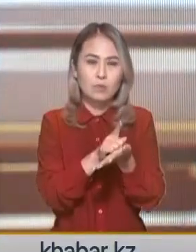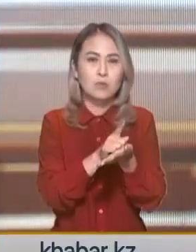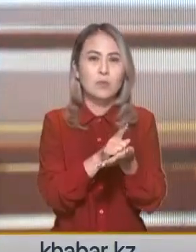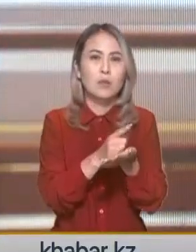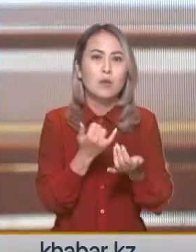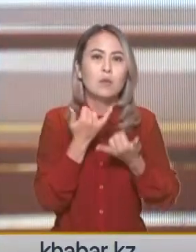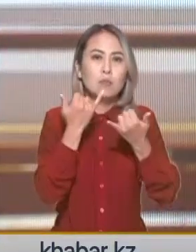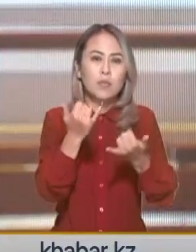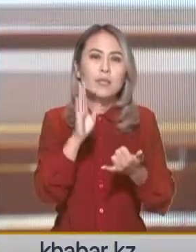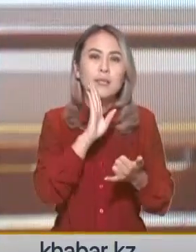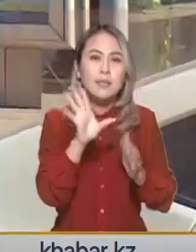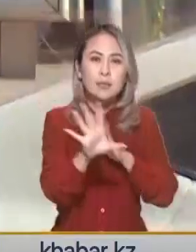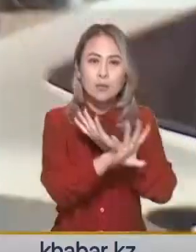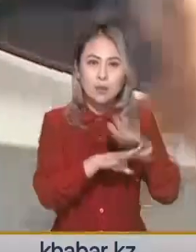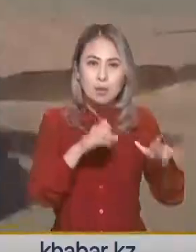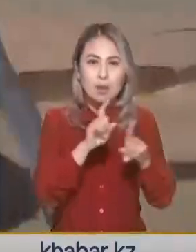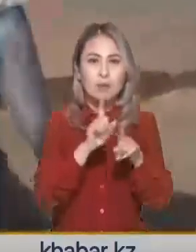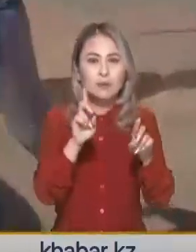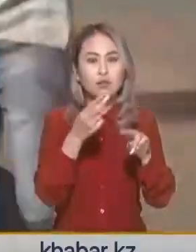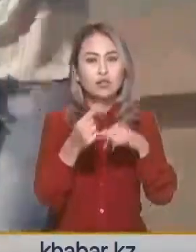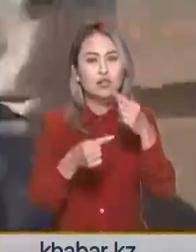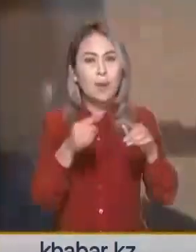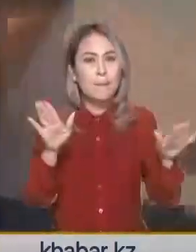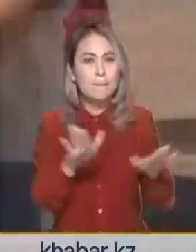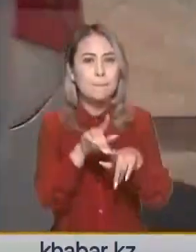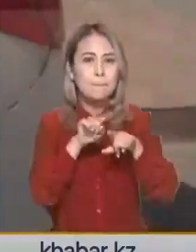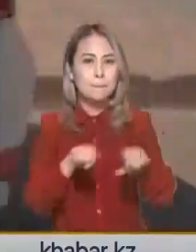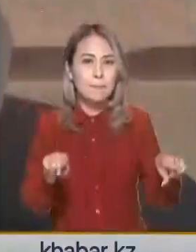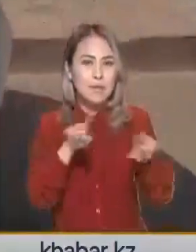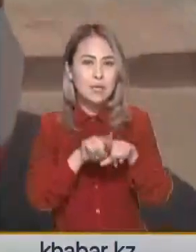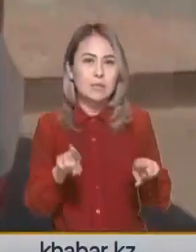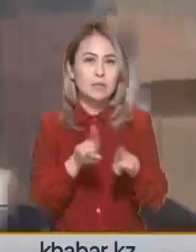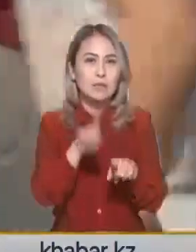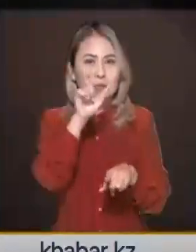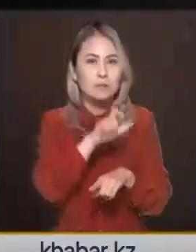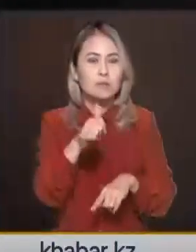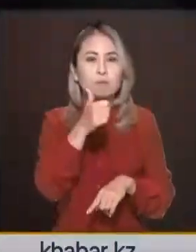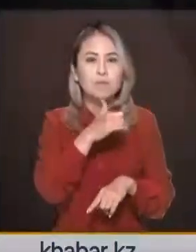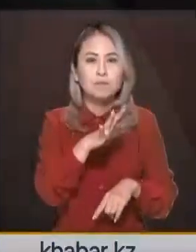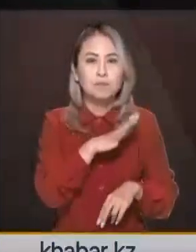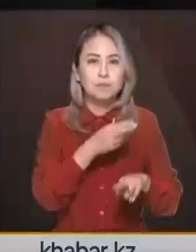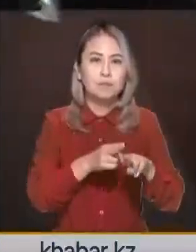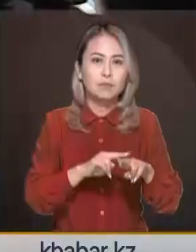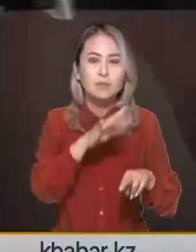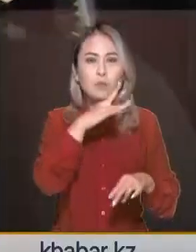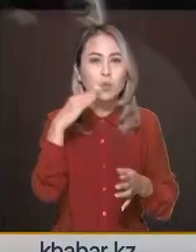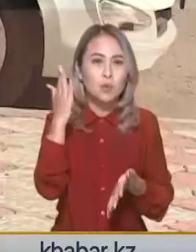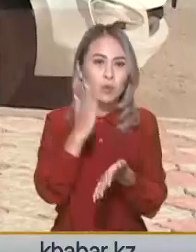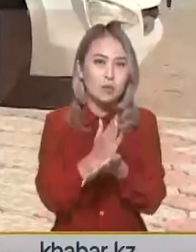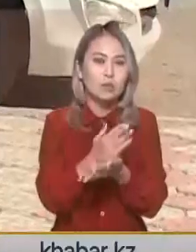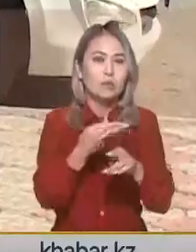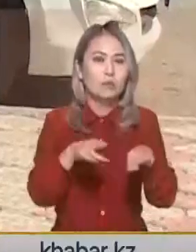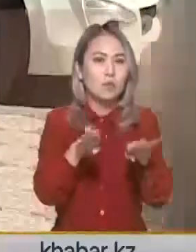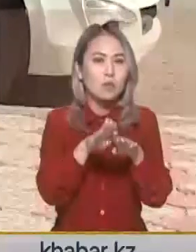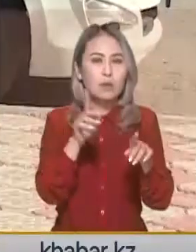жолын ұсынды. Мәселен, қазалып қашуды ән арқылы насихаттап жүрген өнер иелерін сынға алды. Ондай өлеңдер бізде баршылық.